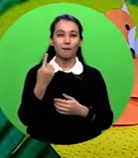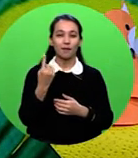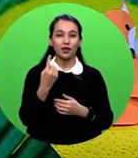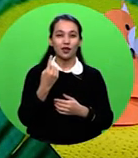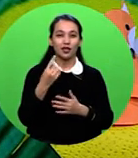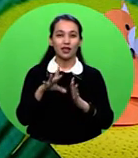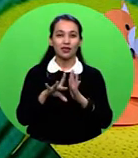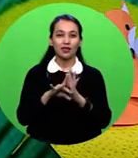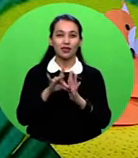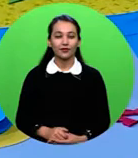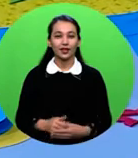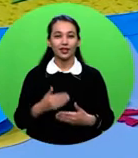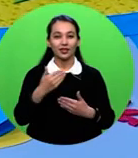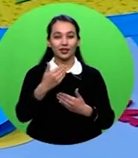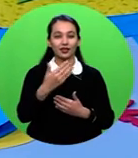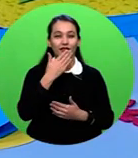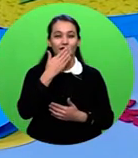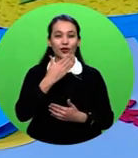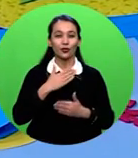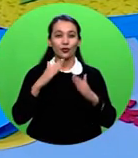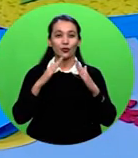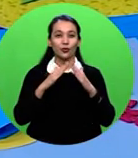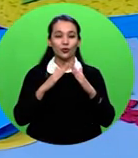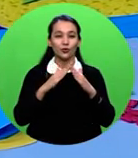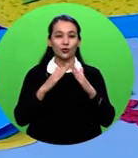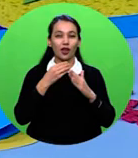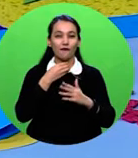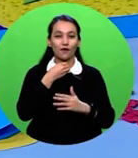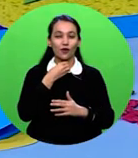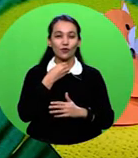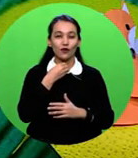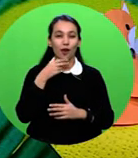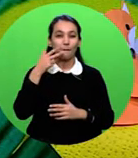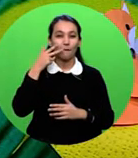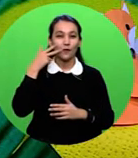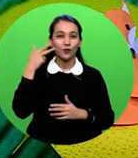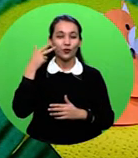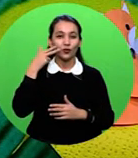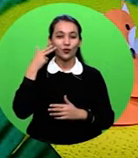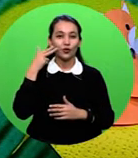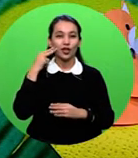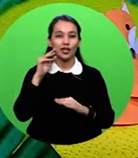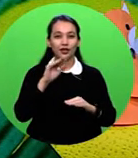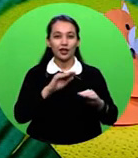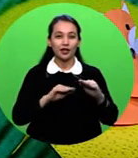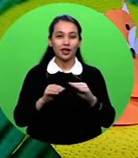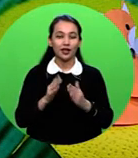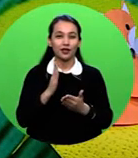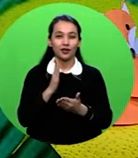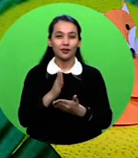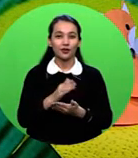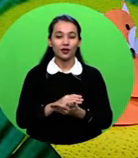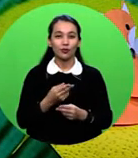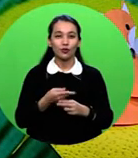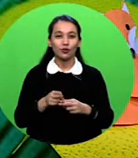hayvonlardan birini, ya'ni siz yaxshi ko'rgan uy hayvonlaridan mushukcha shaklini